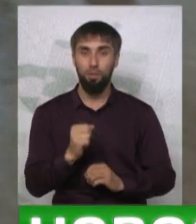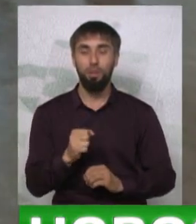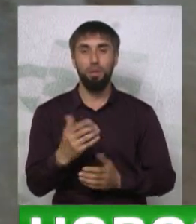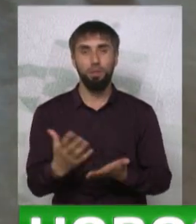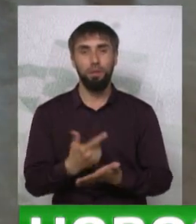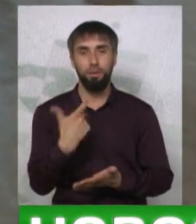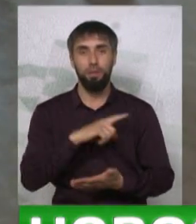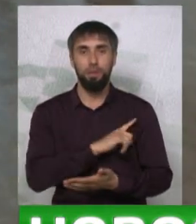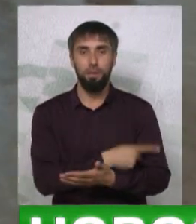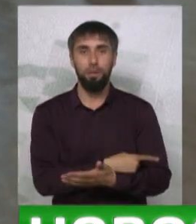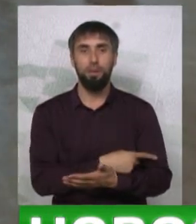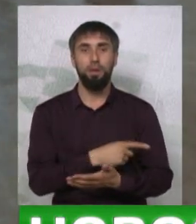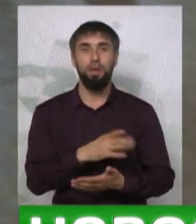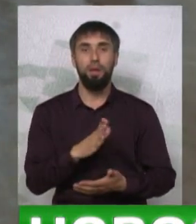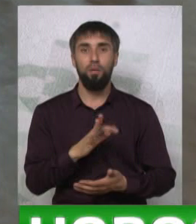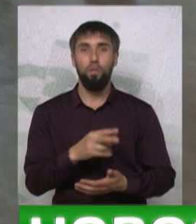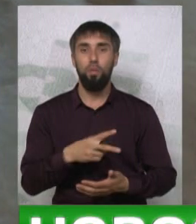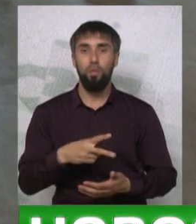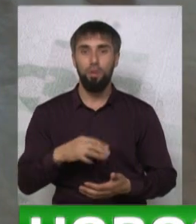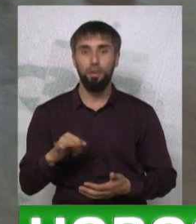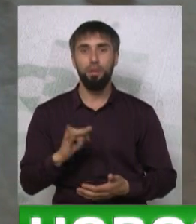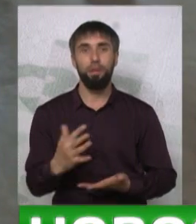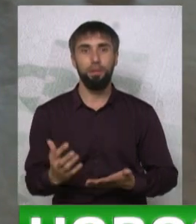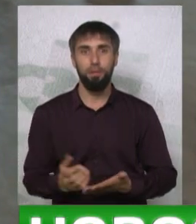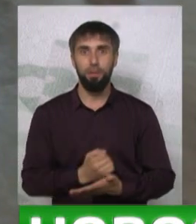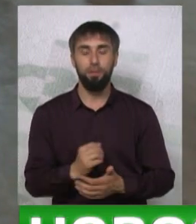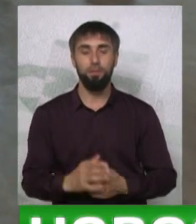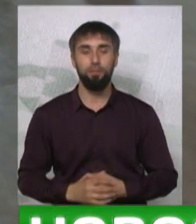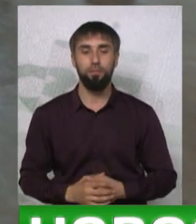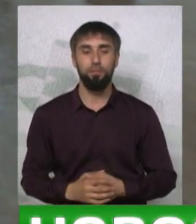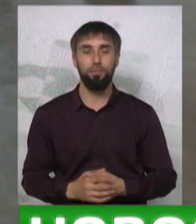в себе силу воли, нашла